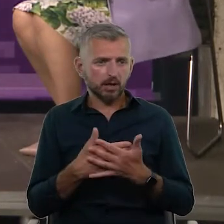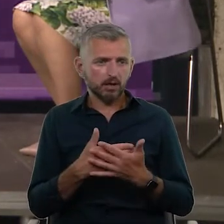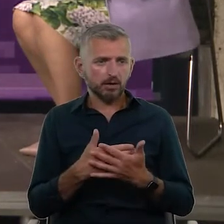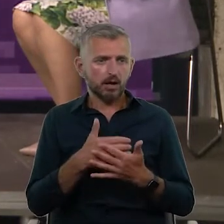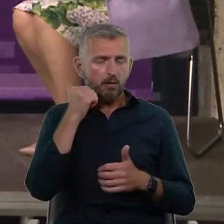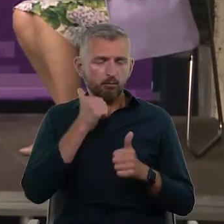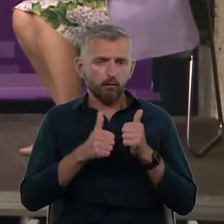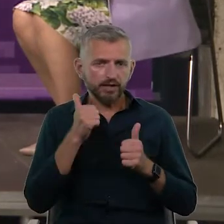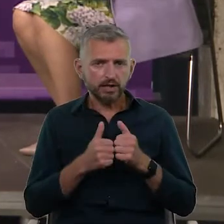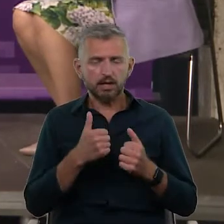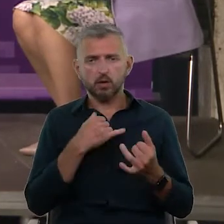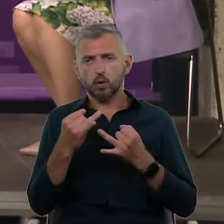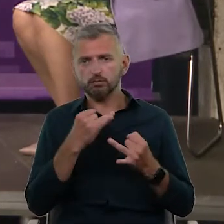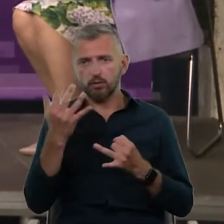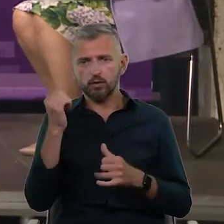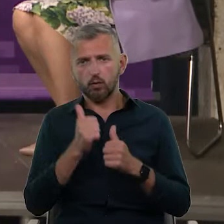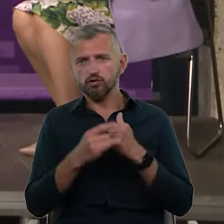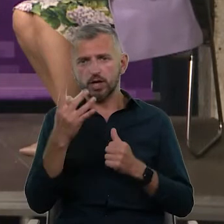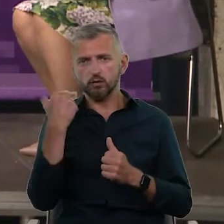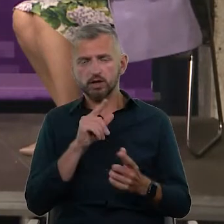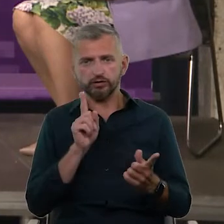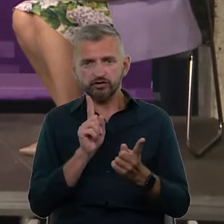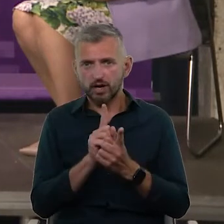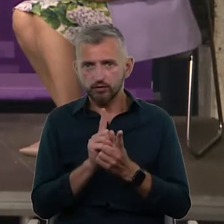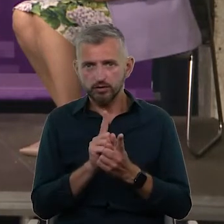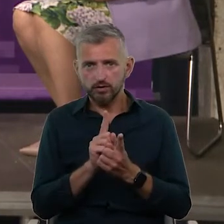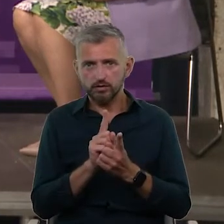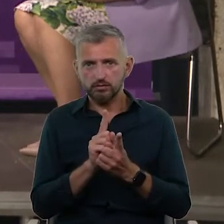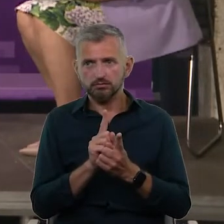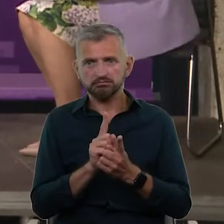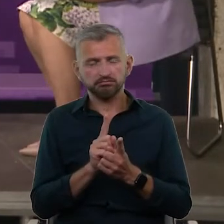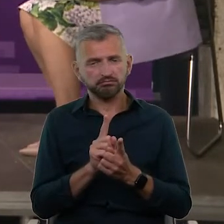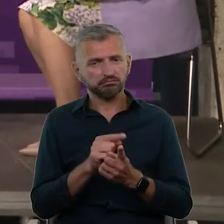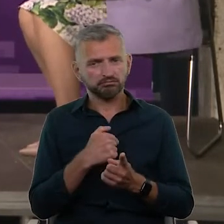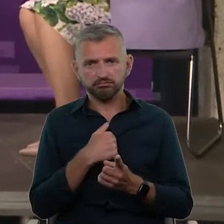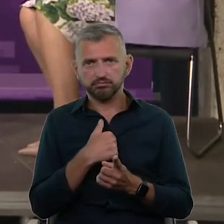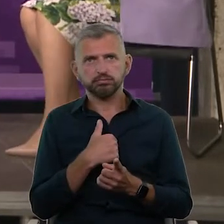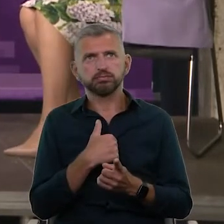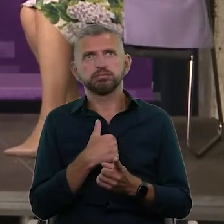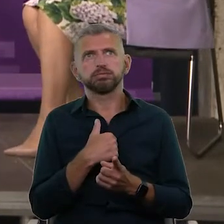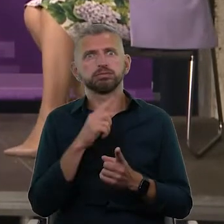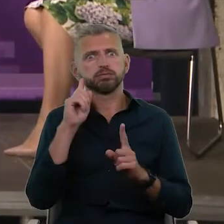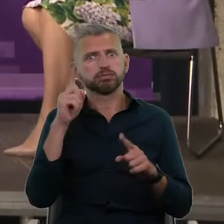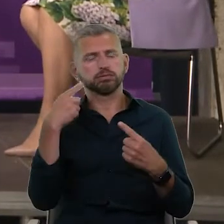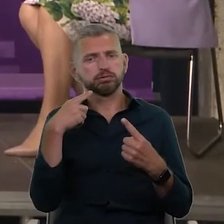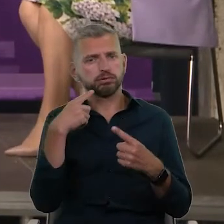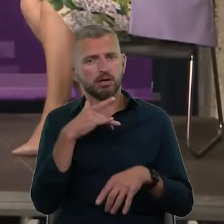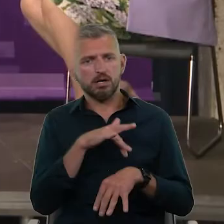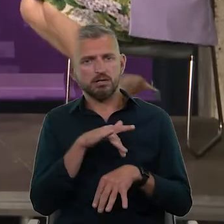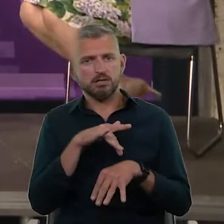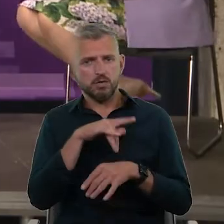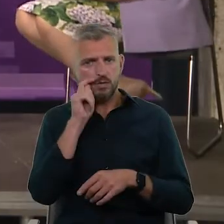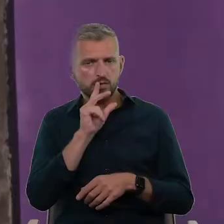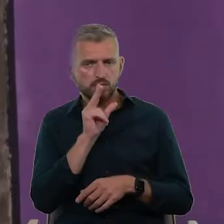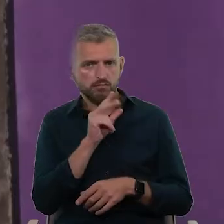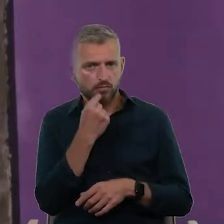кожній повсякденній розмові, кожен раз, коли зустрічаємося, бо я великий прихильник української мови, я завжди розмовляю